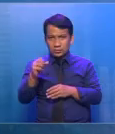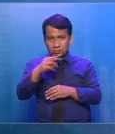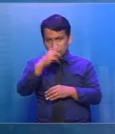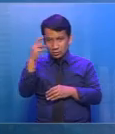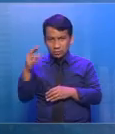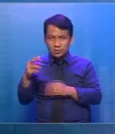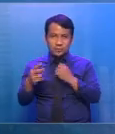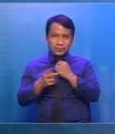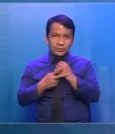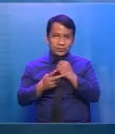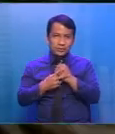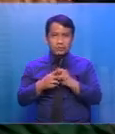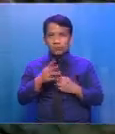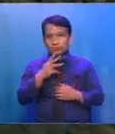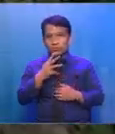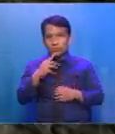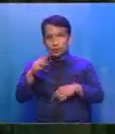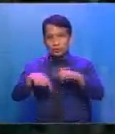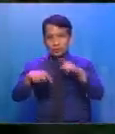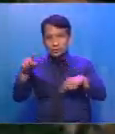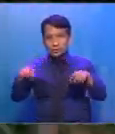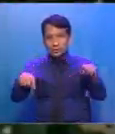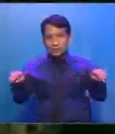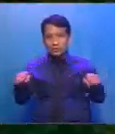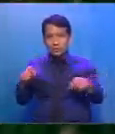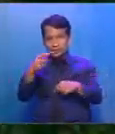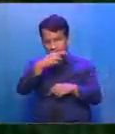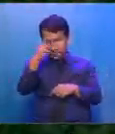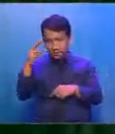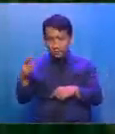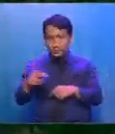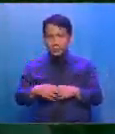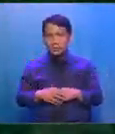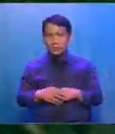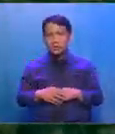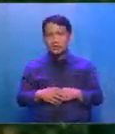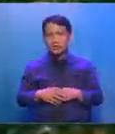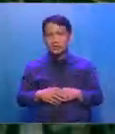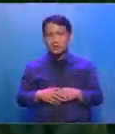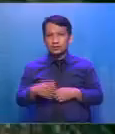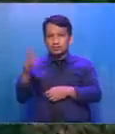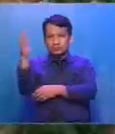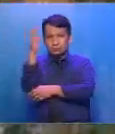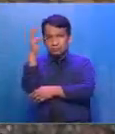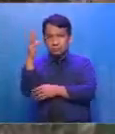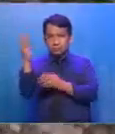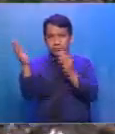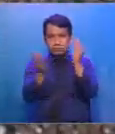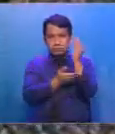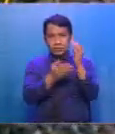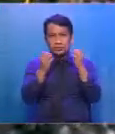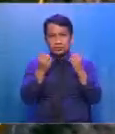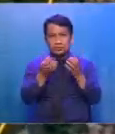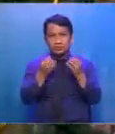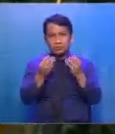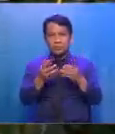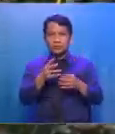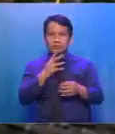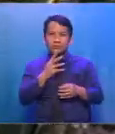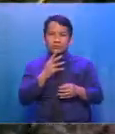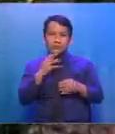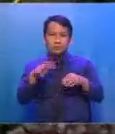po yung imbakan ng tubig mula sa iba't ibang bayan ng Rizal. Habang nakakalbo yung mga bundok ng Rizal, dumarami po ang tubig